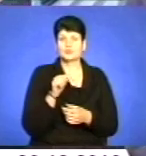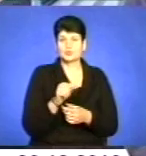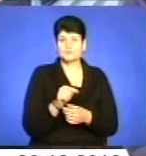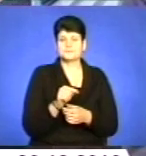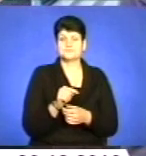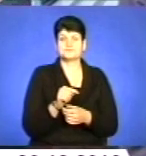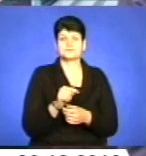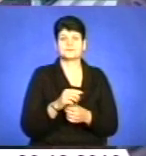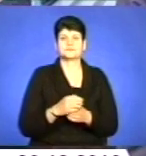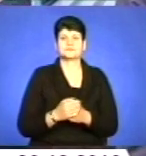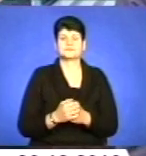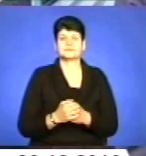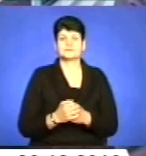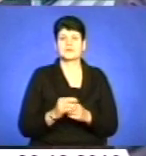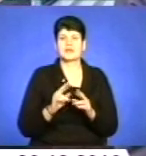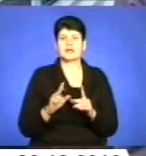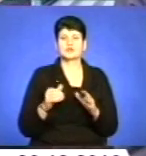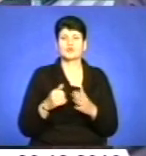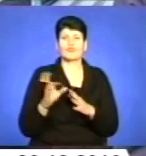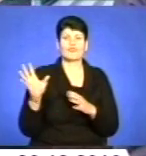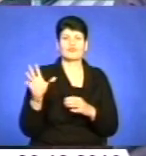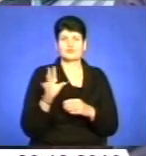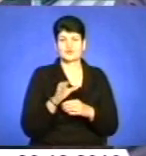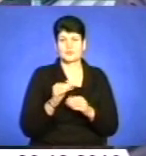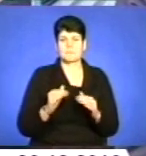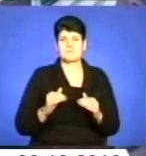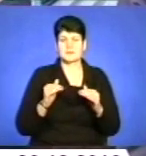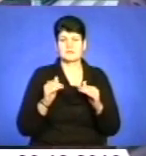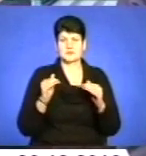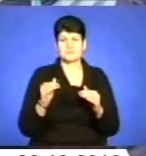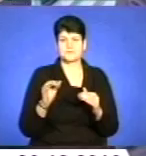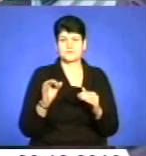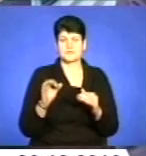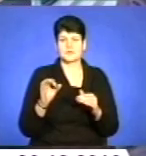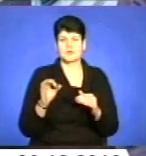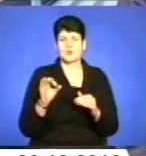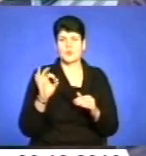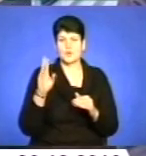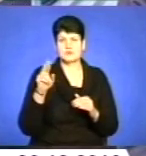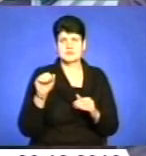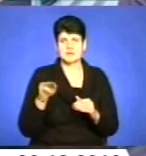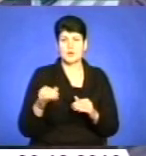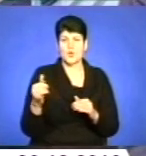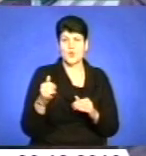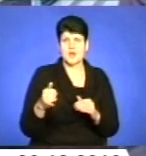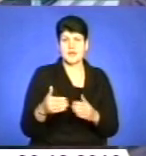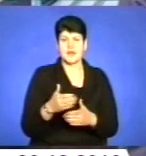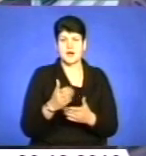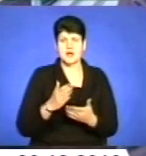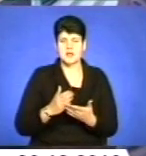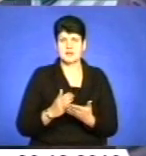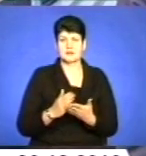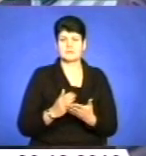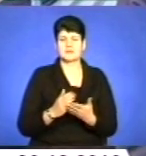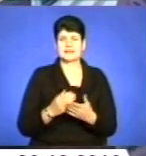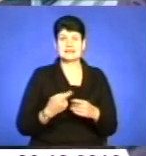і тому як до всього підвищився оцет олія, хліб і